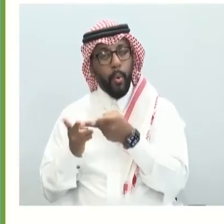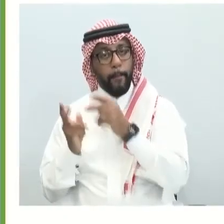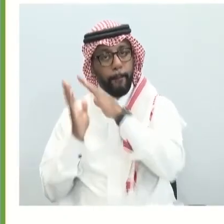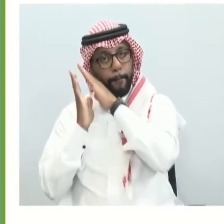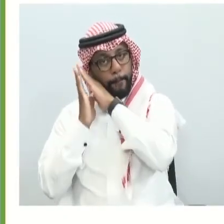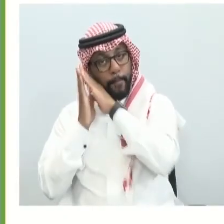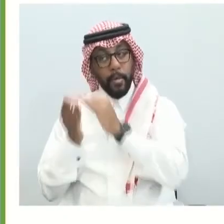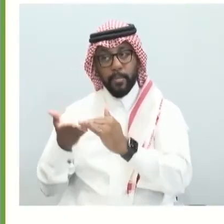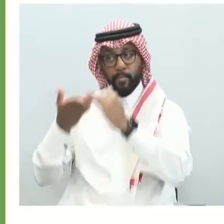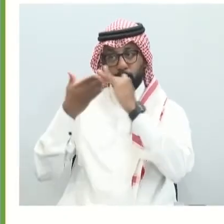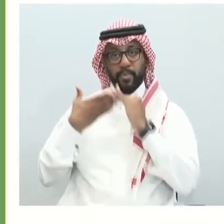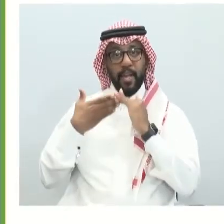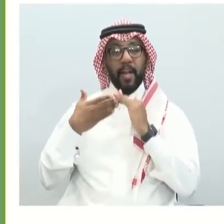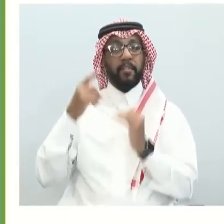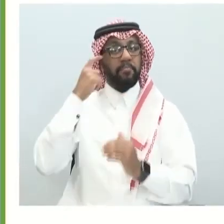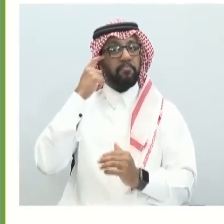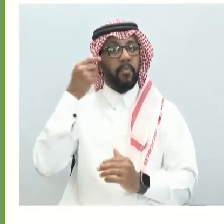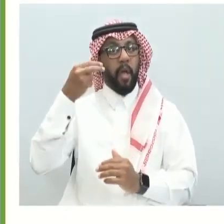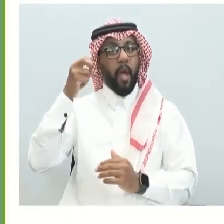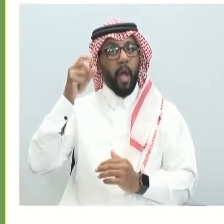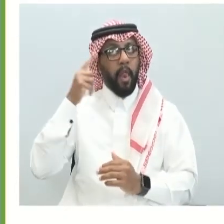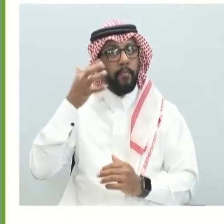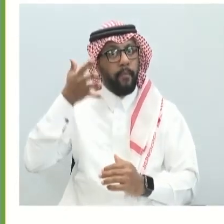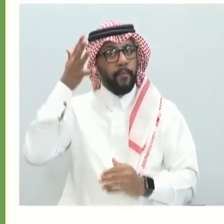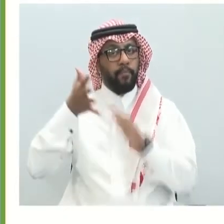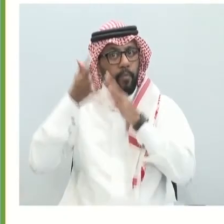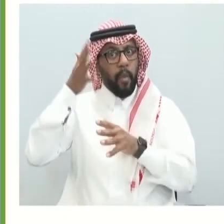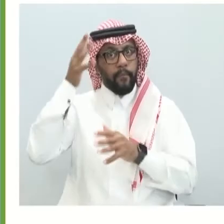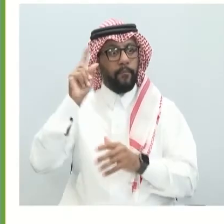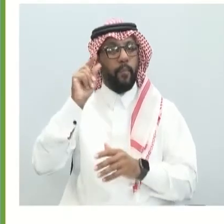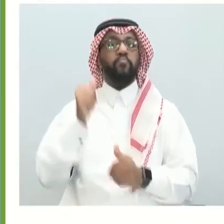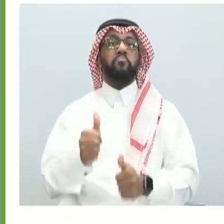تؤثر على نمو العقل عند الانسان